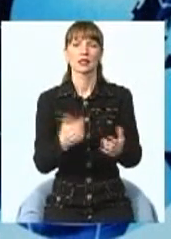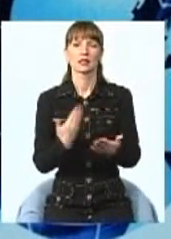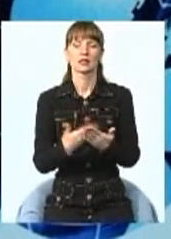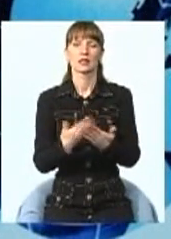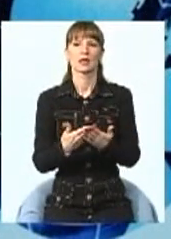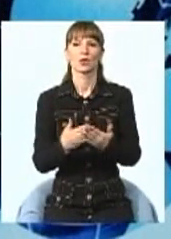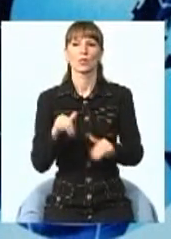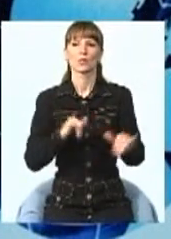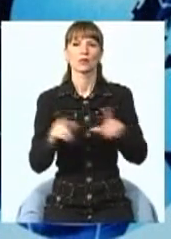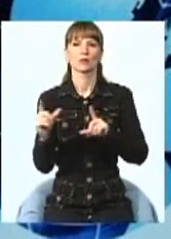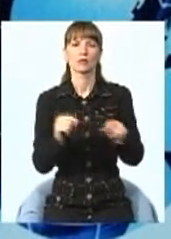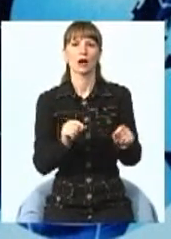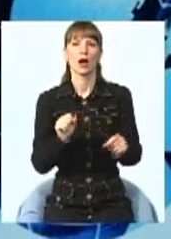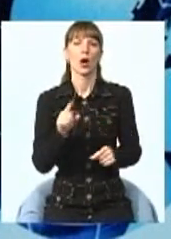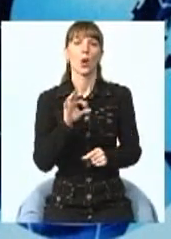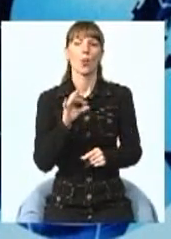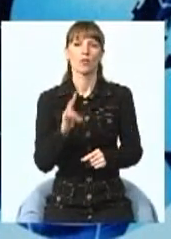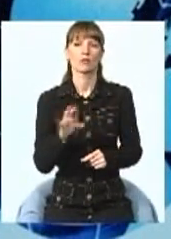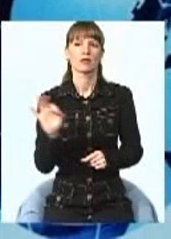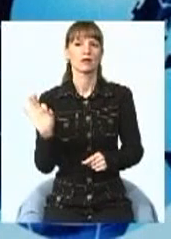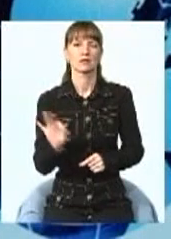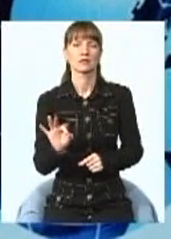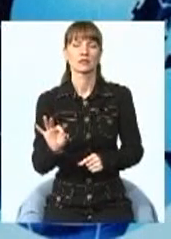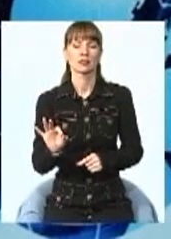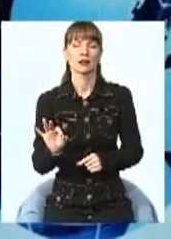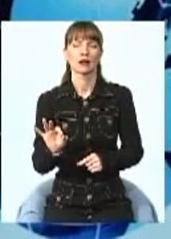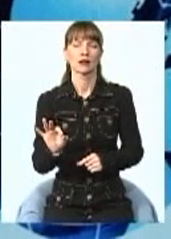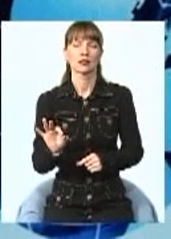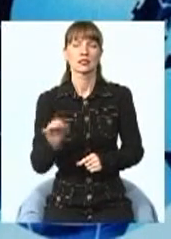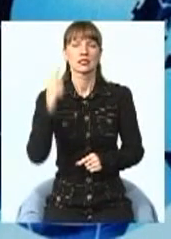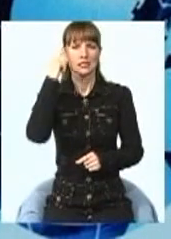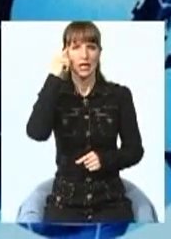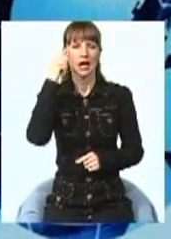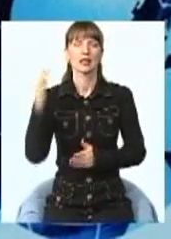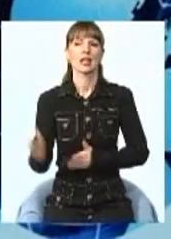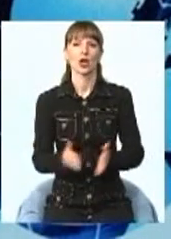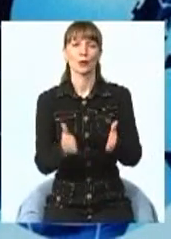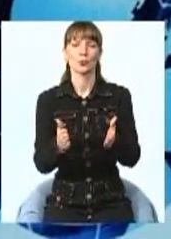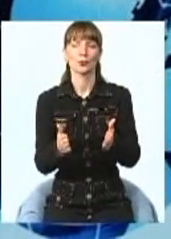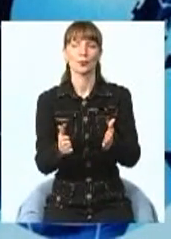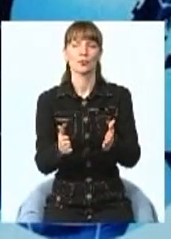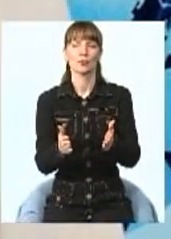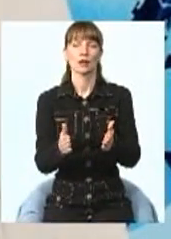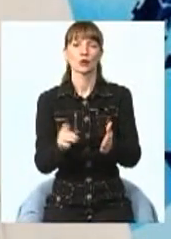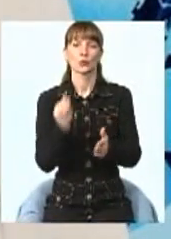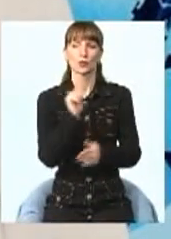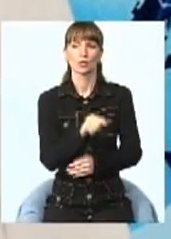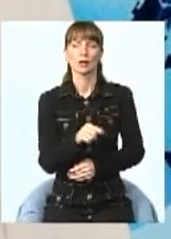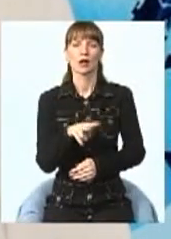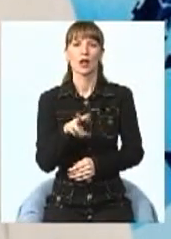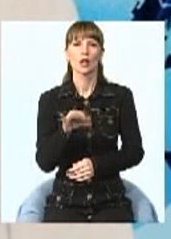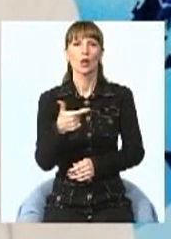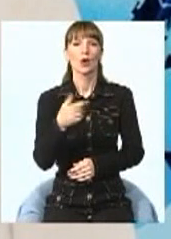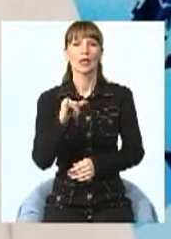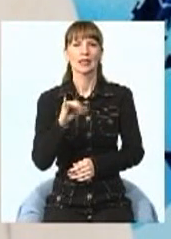куди-то поїхати, а він одразу логічно знає дорогу туди. Логист –